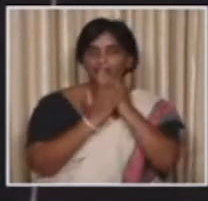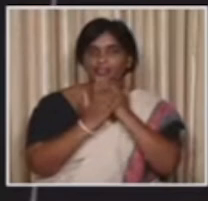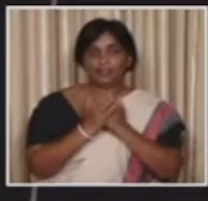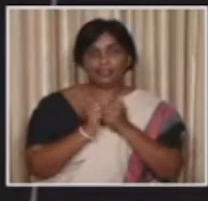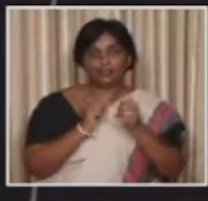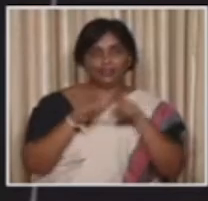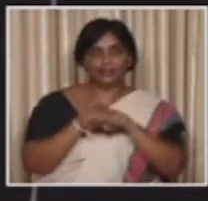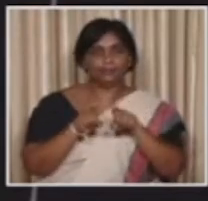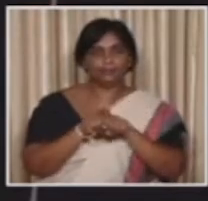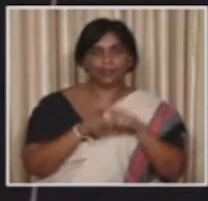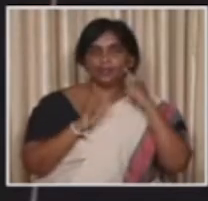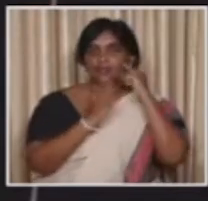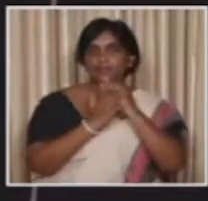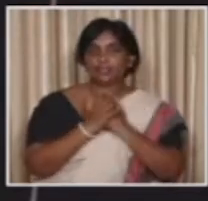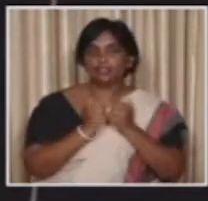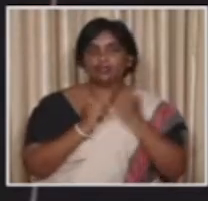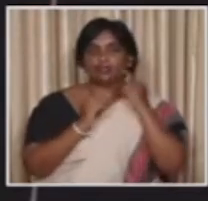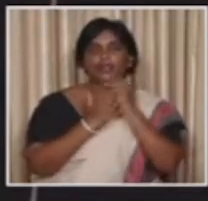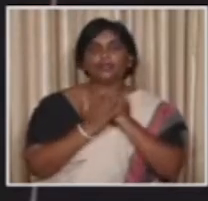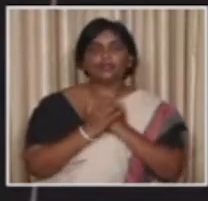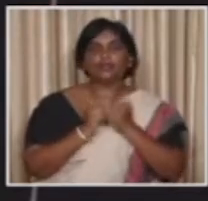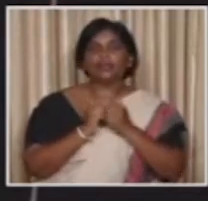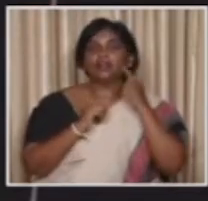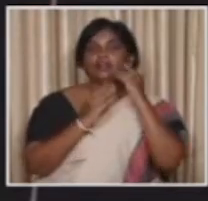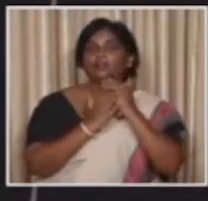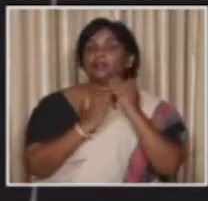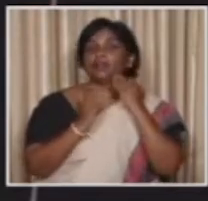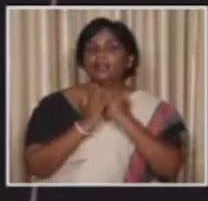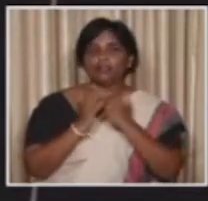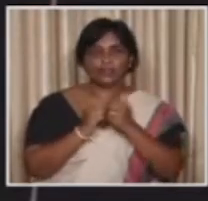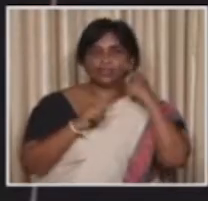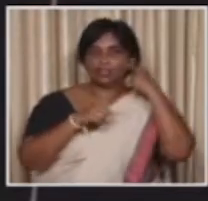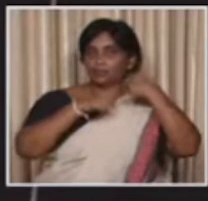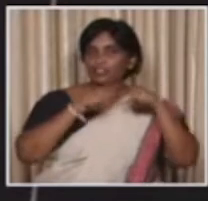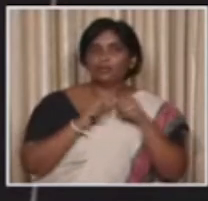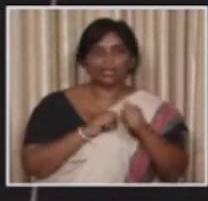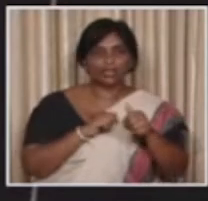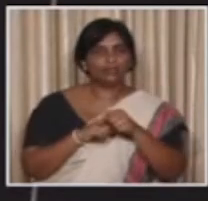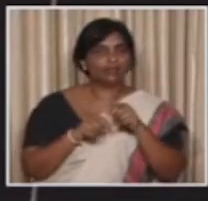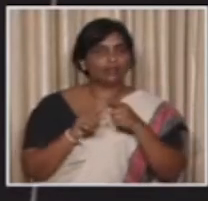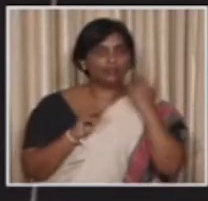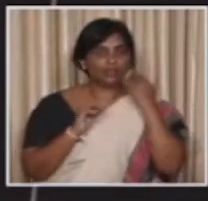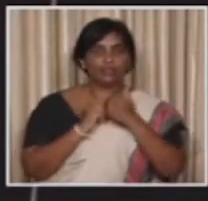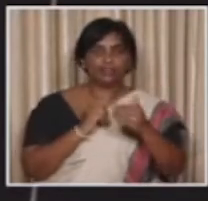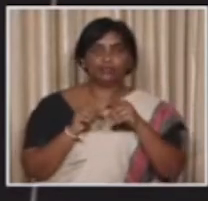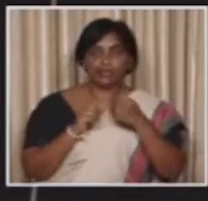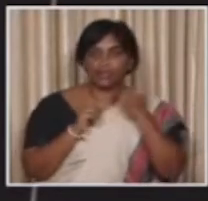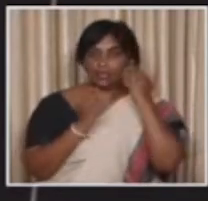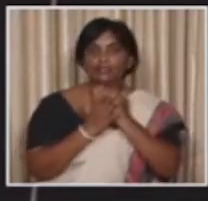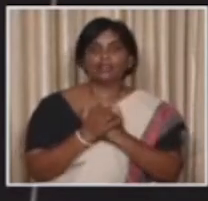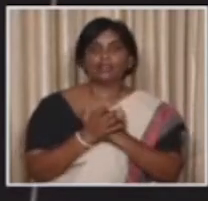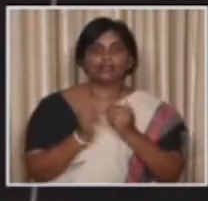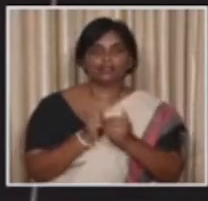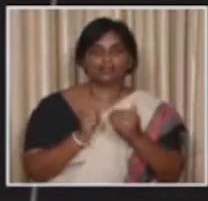ගත්තොතින් එක රාජ්‍ය බැංකුවට ණය තියෙනවා ට්‍රිලියන් 1.2ක් ට්‍රිලියන් 1.2ක් මිනිස්සුන්ට සහන ආධාර